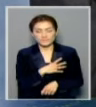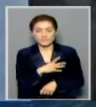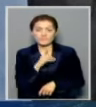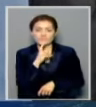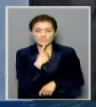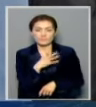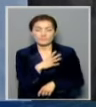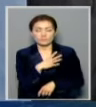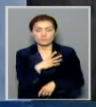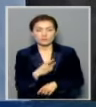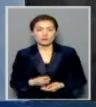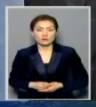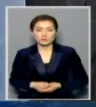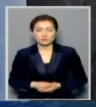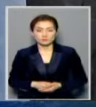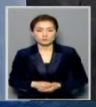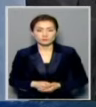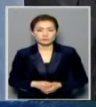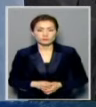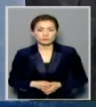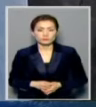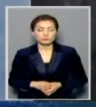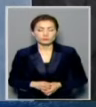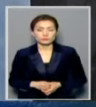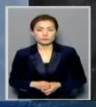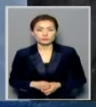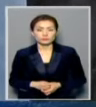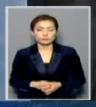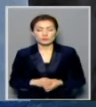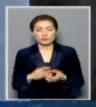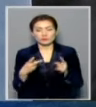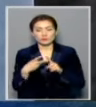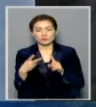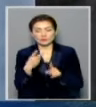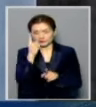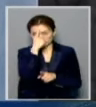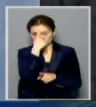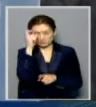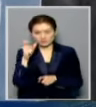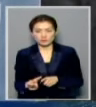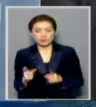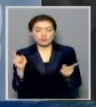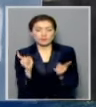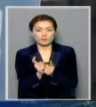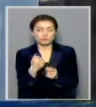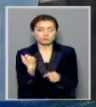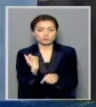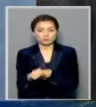болмады. Және де бірінші бой болған соң кішкене қанша да маңызды бой болады. Екінші бой индиялық спортшымен кездескен